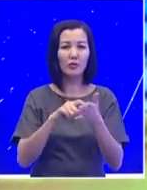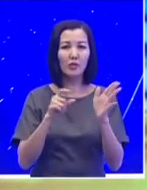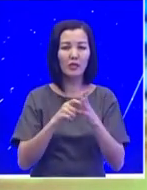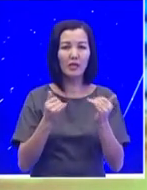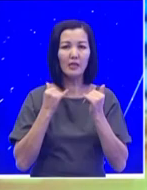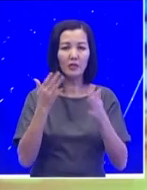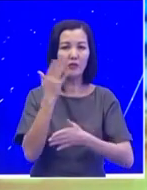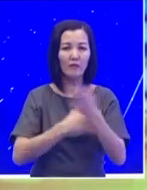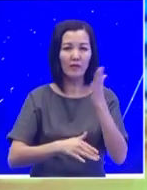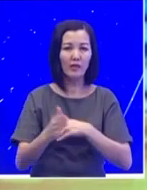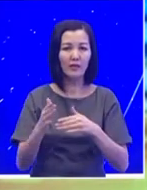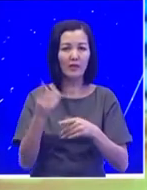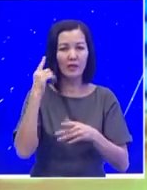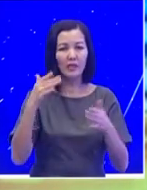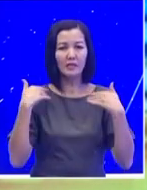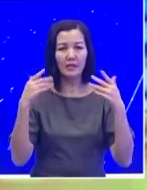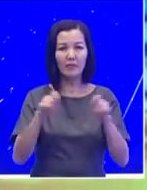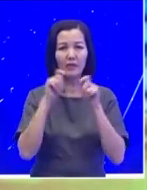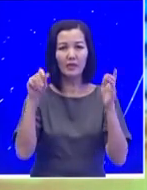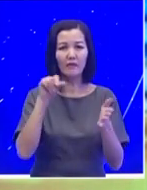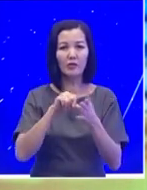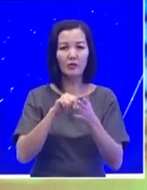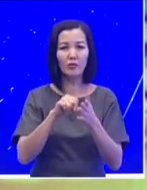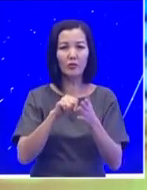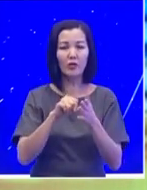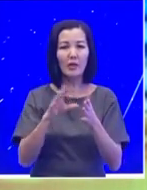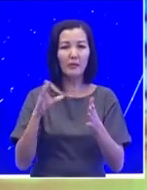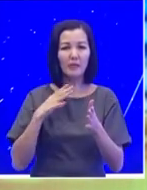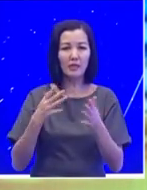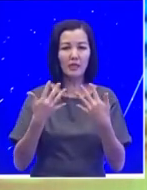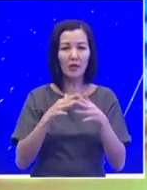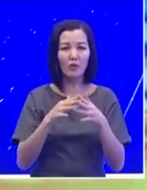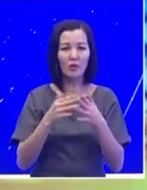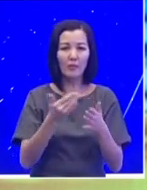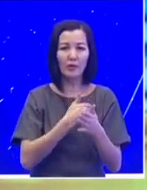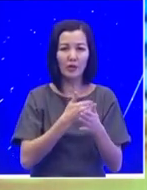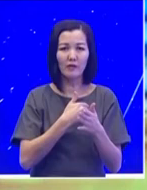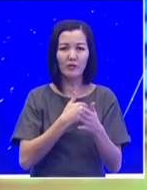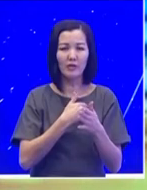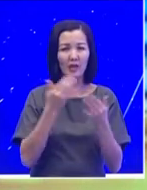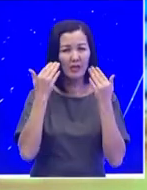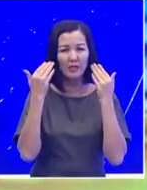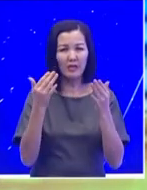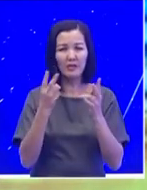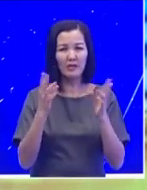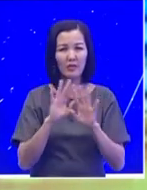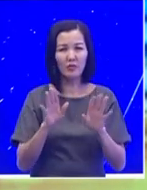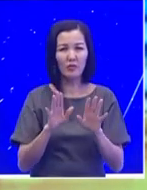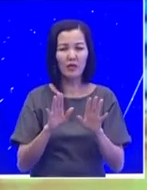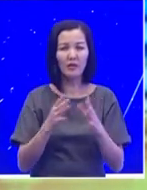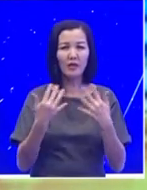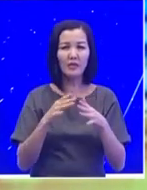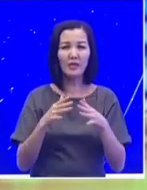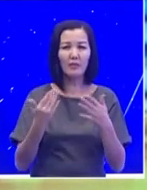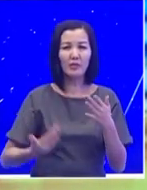для детей-инвалидов. Инициаторами их открытия выступили меценаты аула, пожелавшие остаться неизвестными. На данный момент в селе